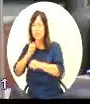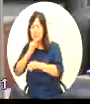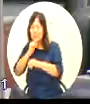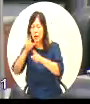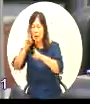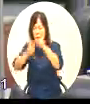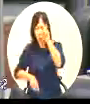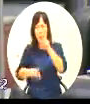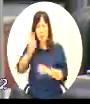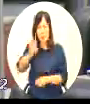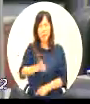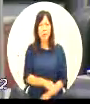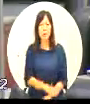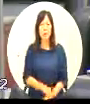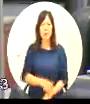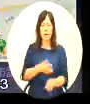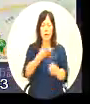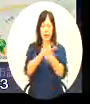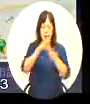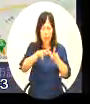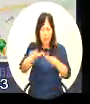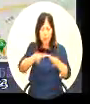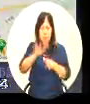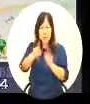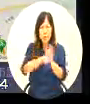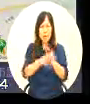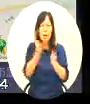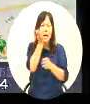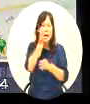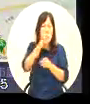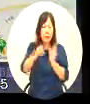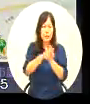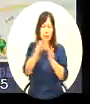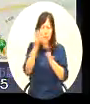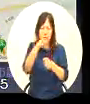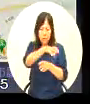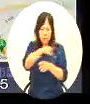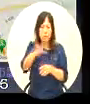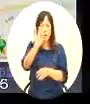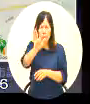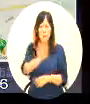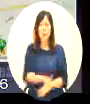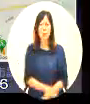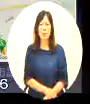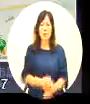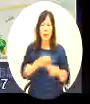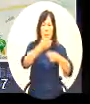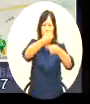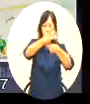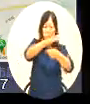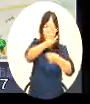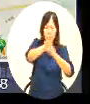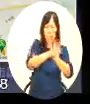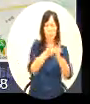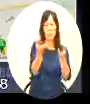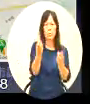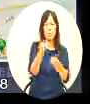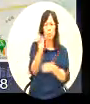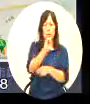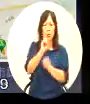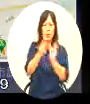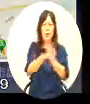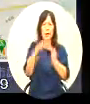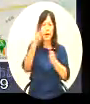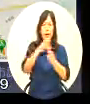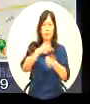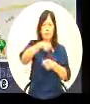大家看这个地图冈山地区还有几站啊？那往北都没有，那往北还要等到